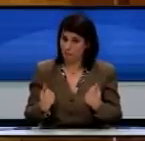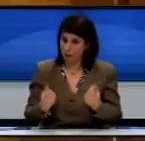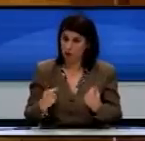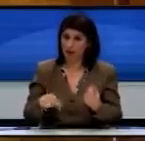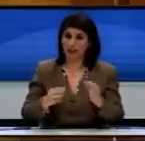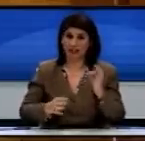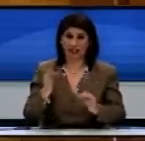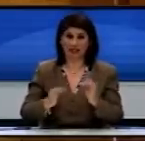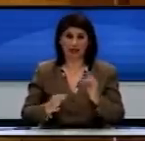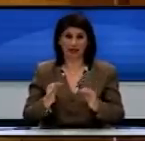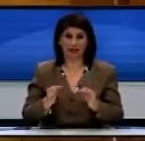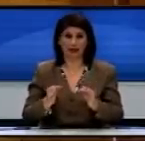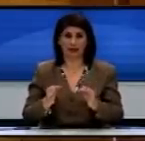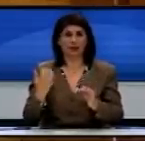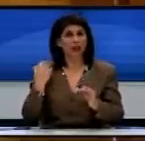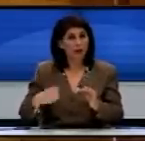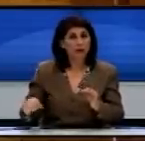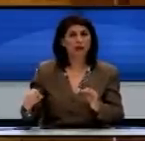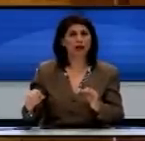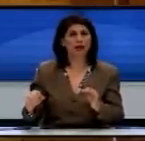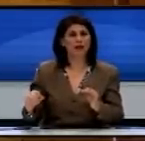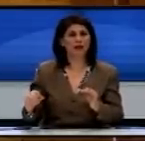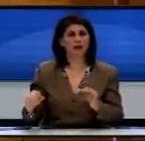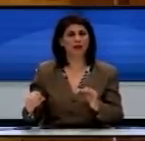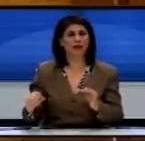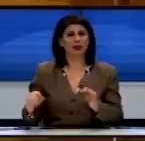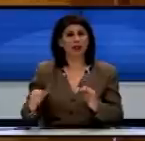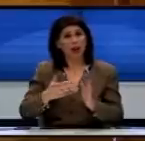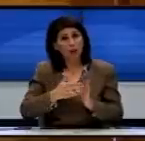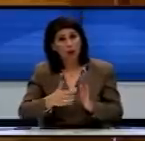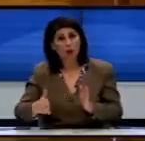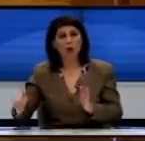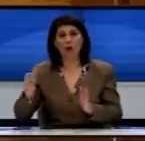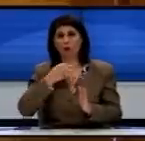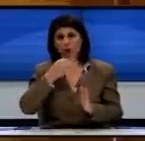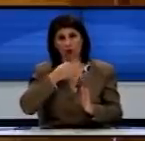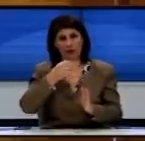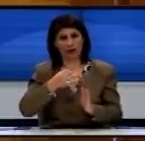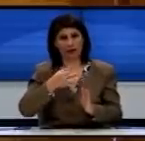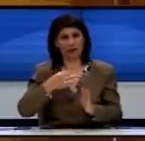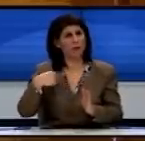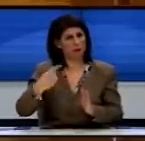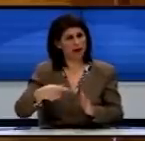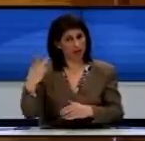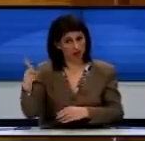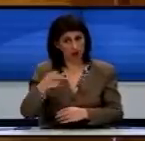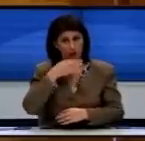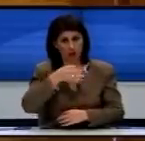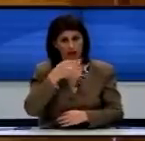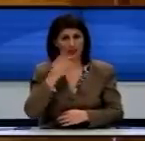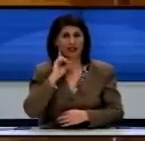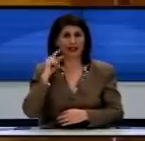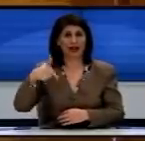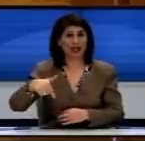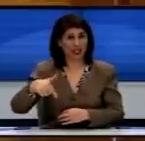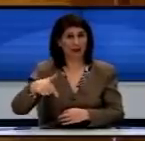μια συζήτηση να απουσιάζεις από όλους τους ομιλητές οι οποίοι ακολουθούν τη δικιά σου ομιλία. Κύριε